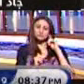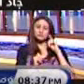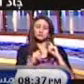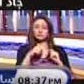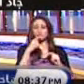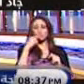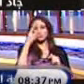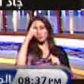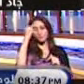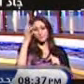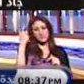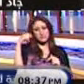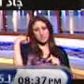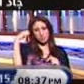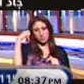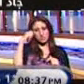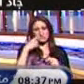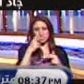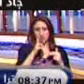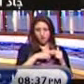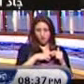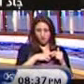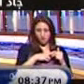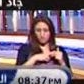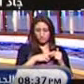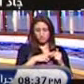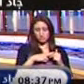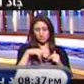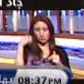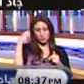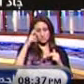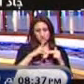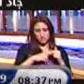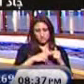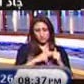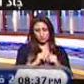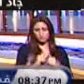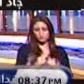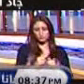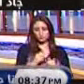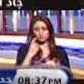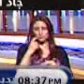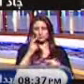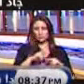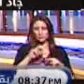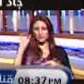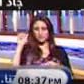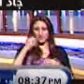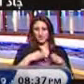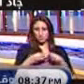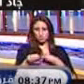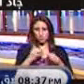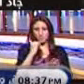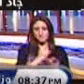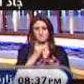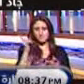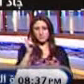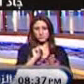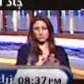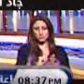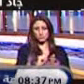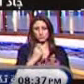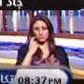هنفترض ان الوزير نفسه رفض، ده معناه ان الوزير يجب بمجلس الشورى، وده يعني نتيجة